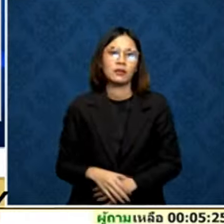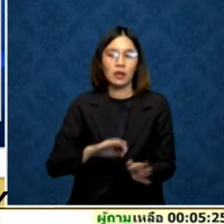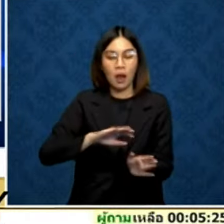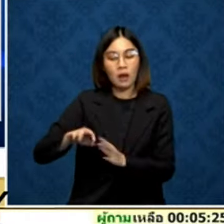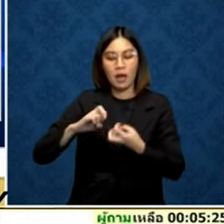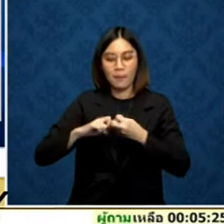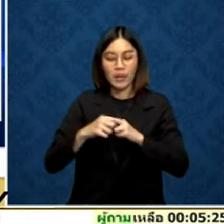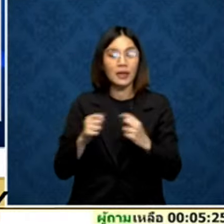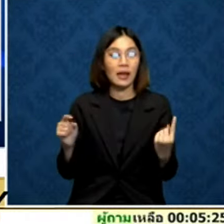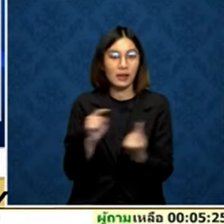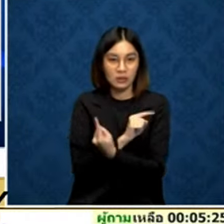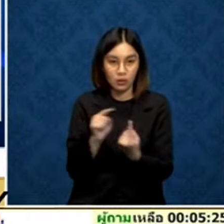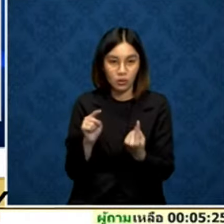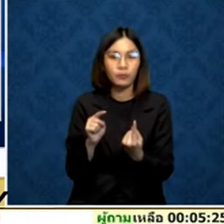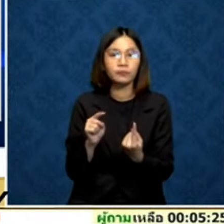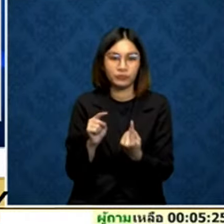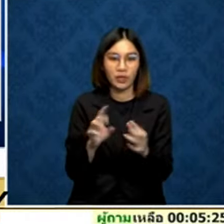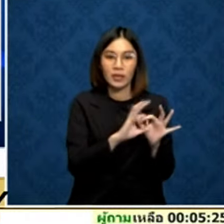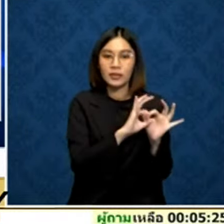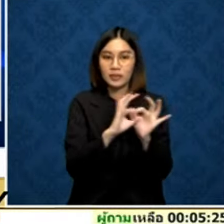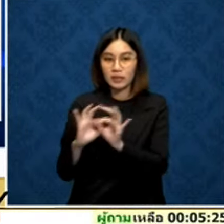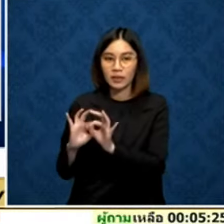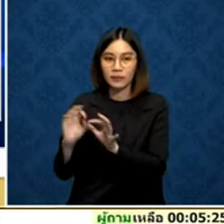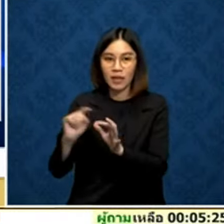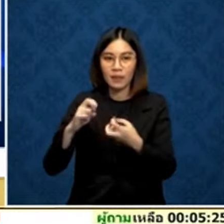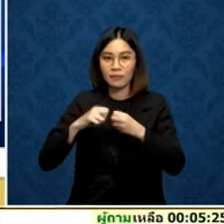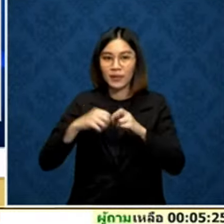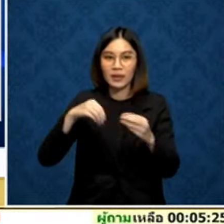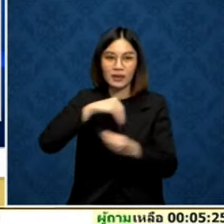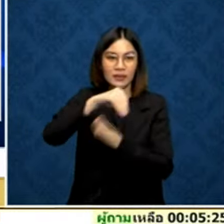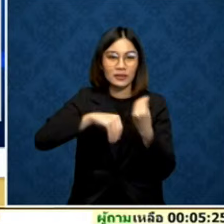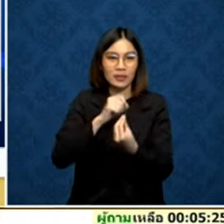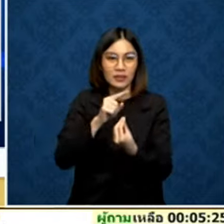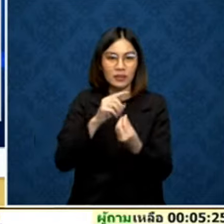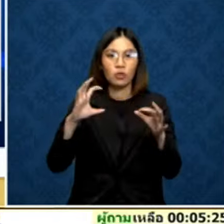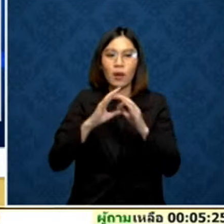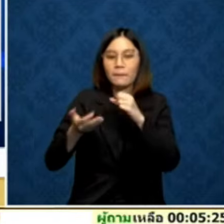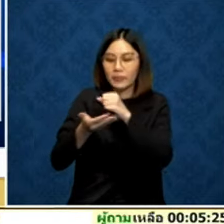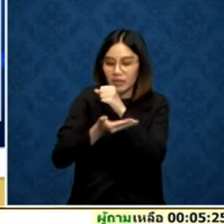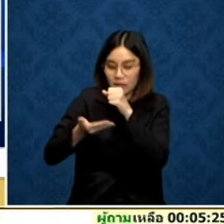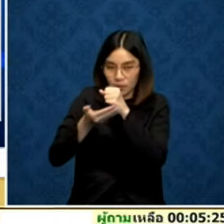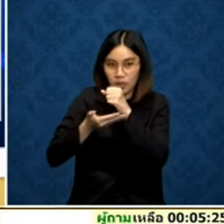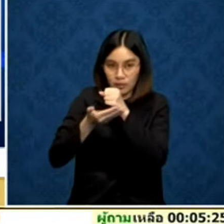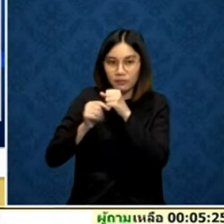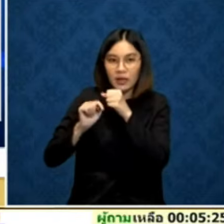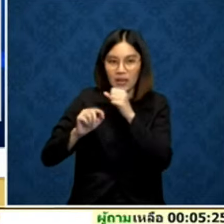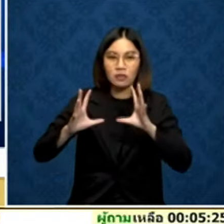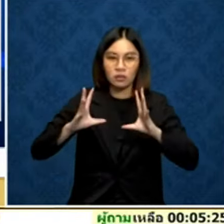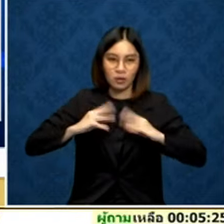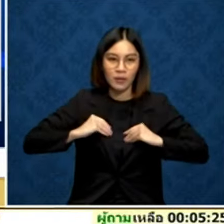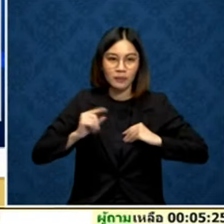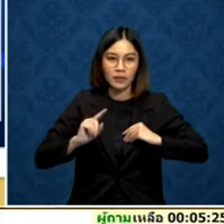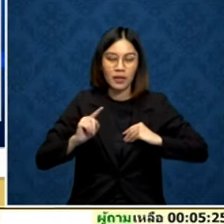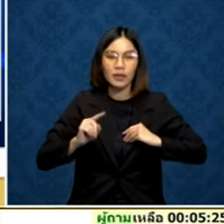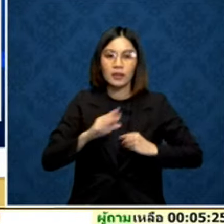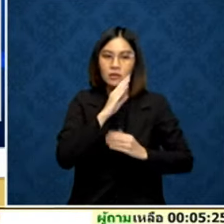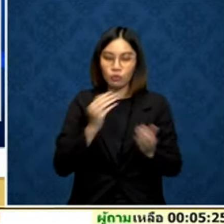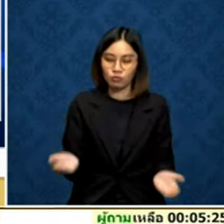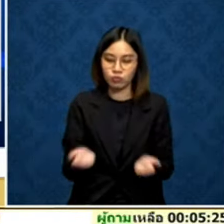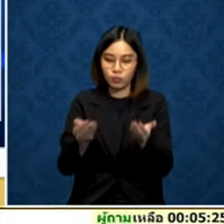ามันก็ลิงก์กับทางปัญหาเศรษฐกิจด้วยก็คือปัญหายาเสพติด ันนี้ก็ต้องยอมรับนะครับถ้าเราจะกระตุ้นเ